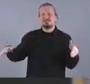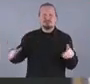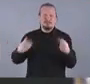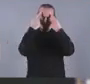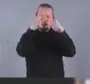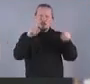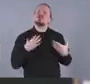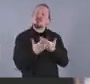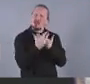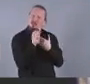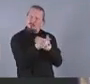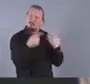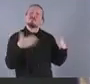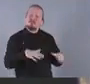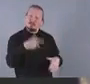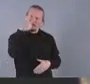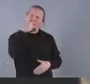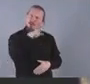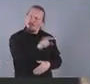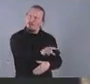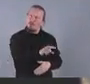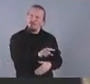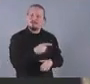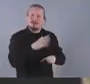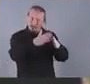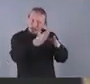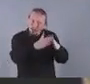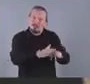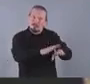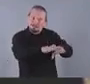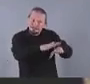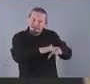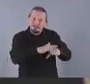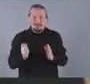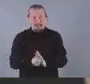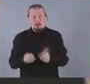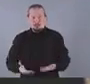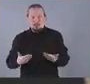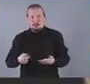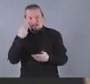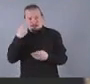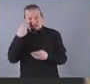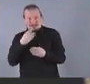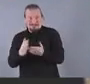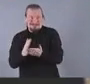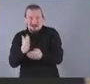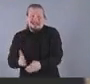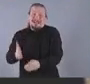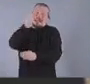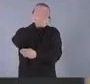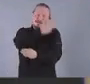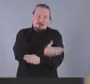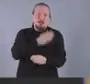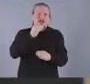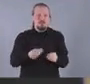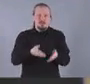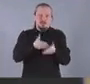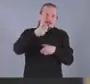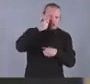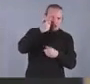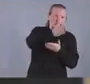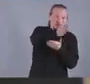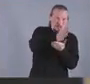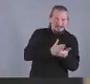courrier, Monsieur le Président, et nous avions demandé d'anticiper ce présent Conseil pour permettre la présence de l'ensemble de